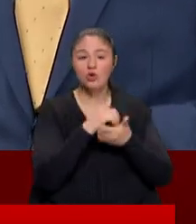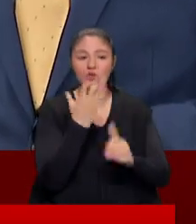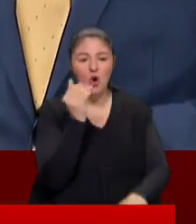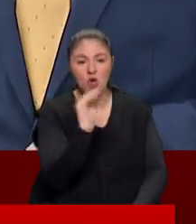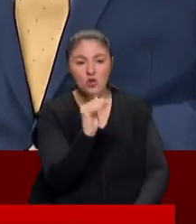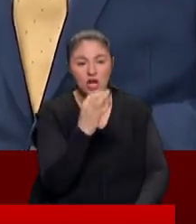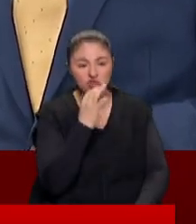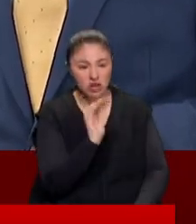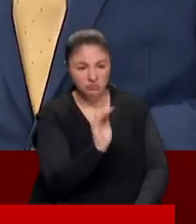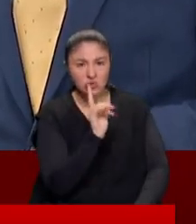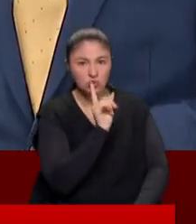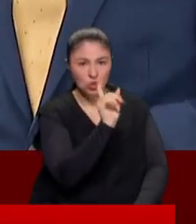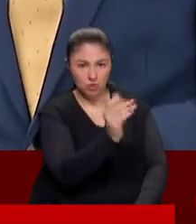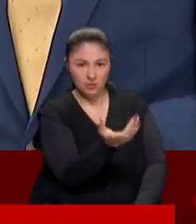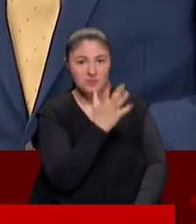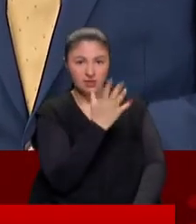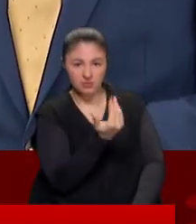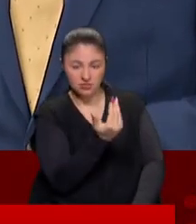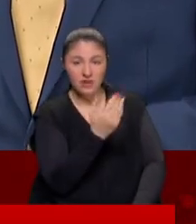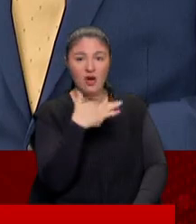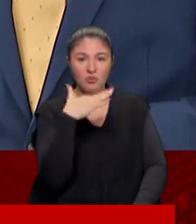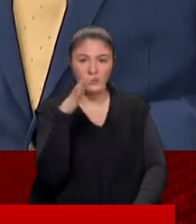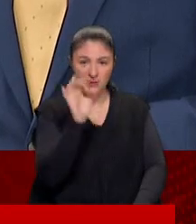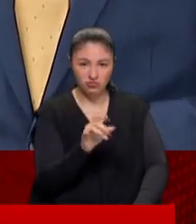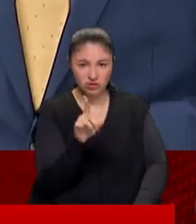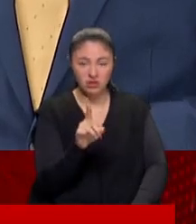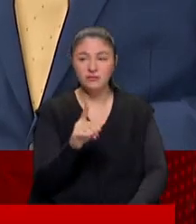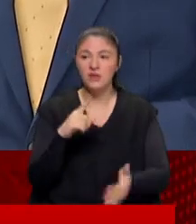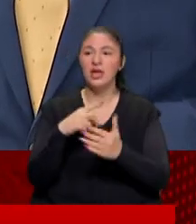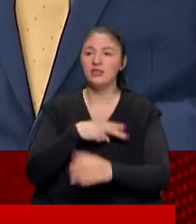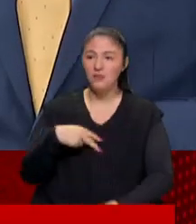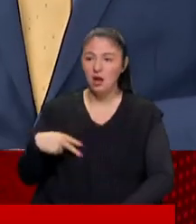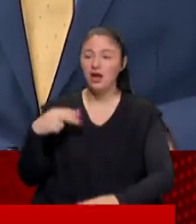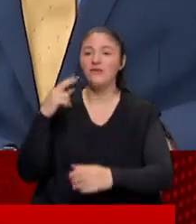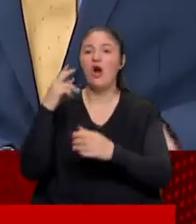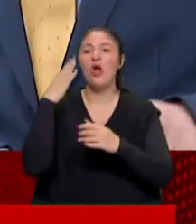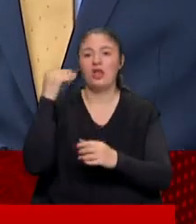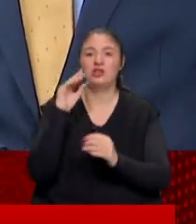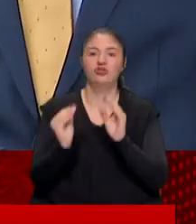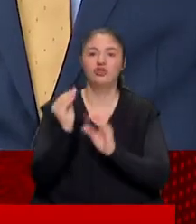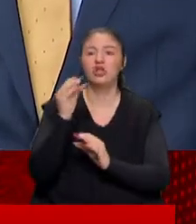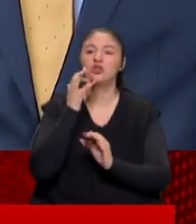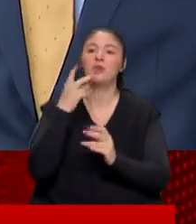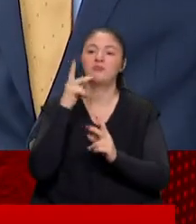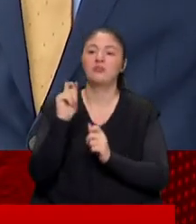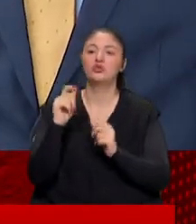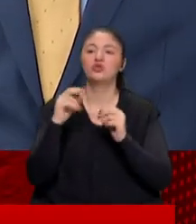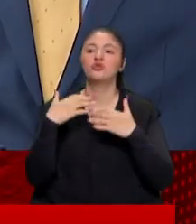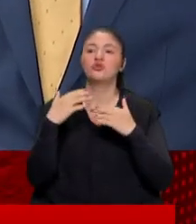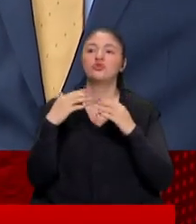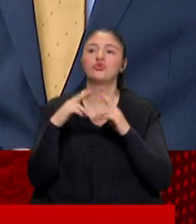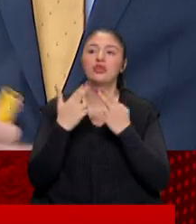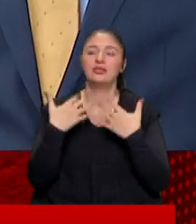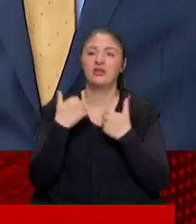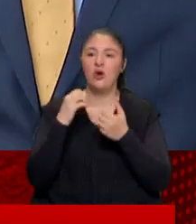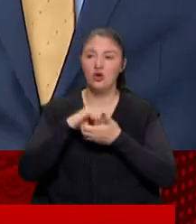oluyor Çin'de diye bir bilgi istemişti. Ve Avrupa'da mı gördük? Evet, Danimarka ve Hollanda'da da görüldü. Çin şöyle bir açıklama yapmış Dünya Sağlık Örgütü'ne.